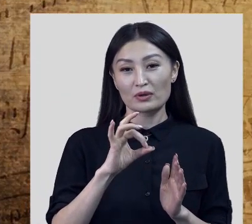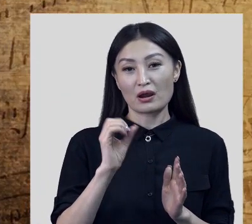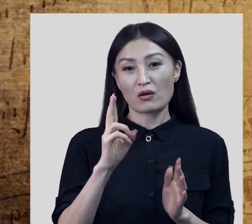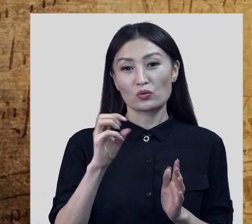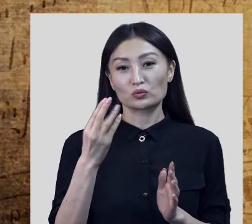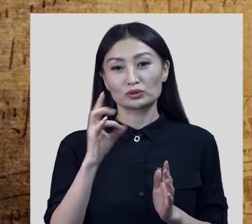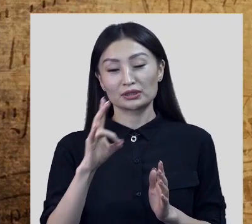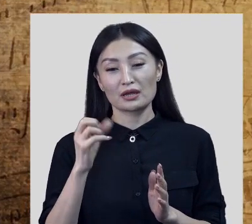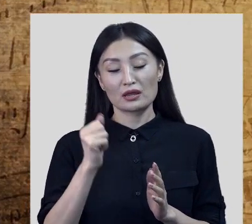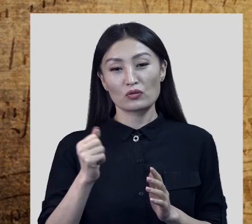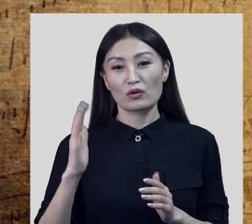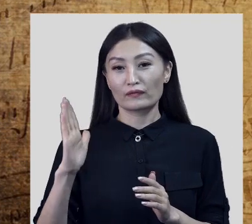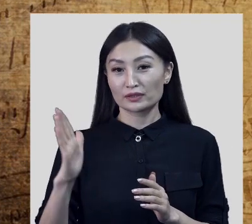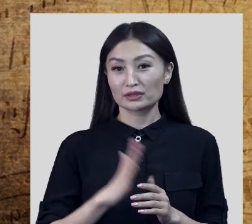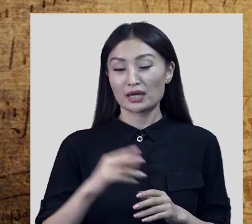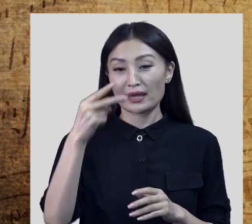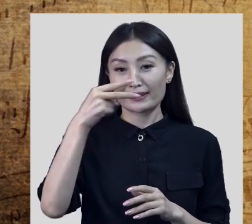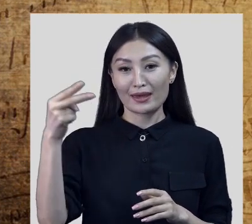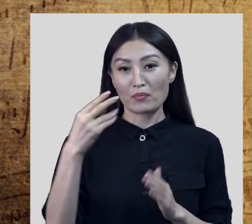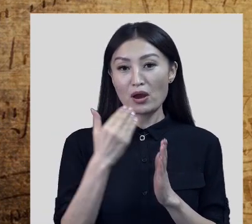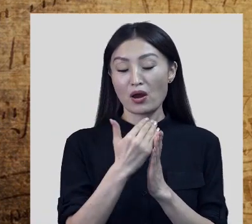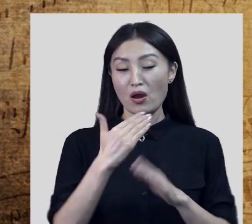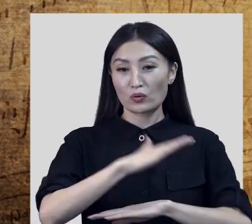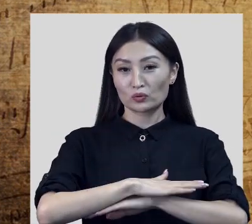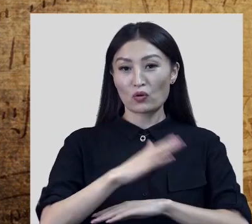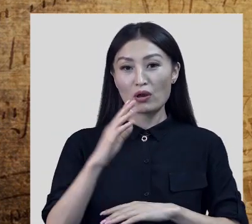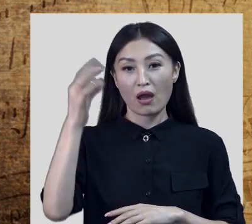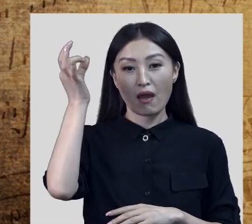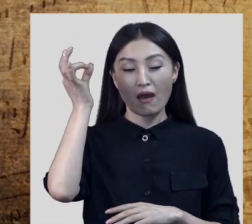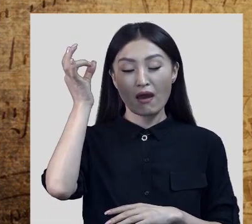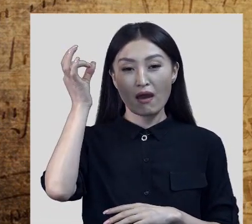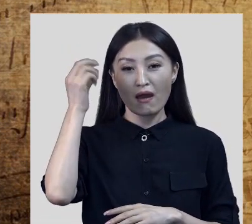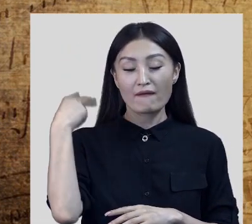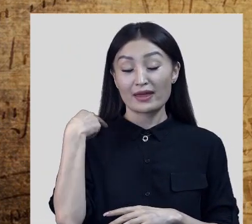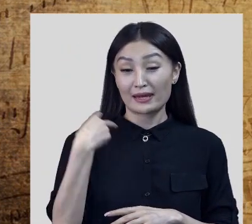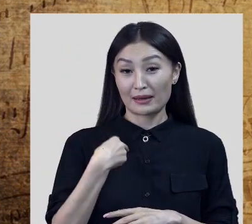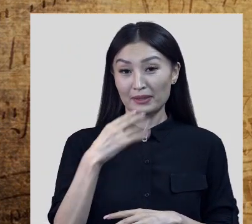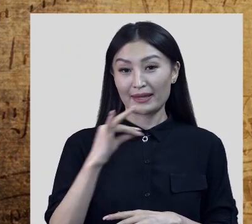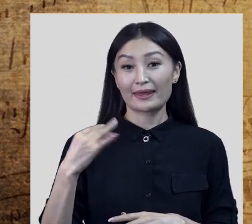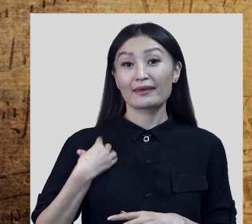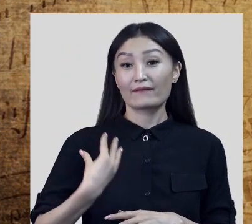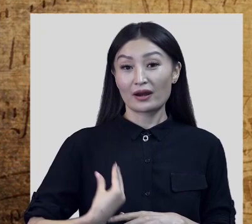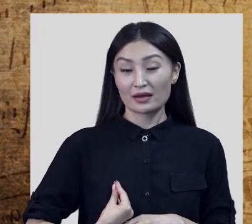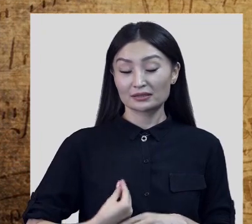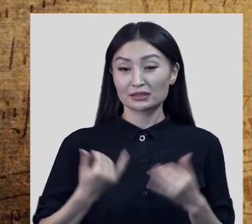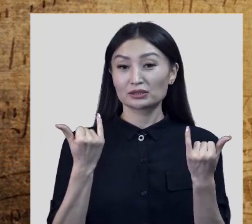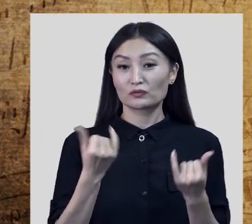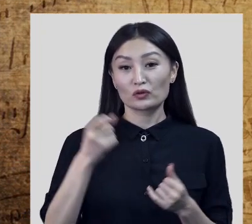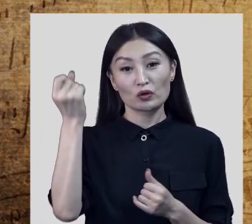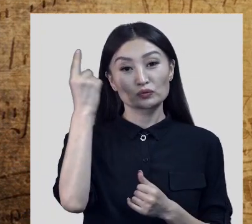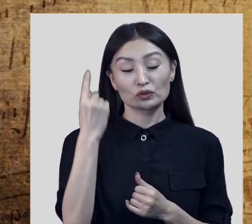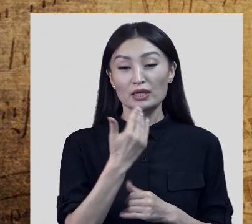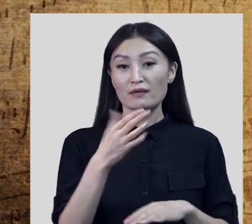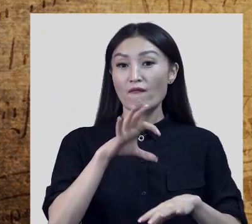словить тема нашего сегодняшнего урока великобритания и франция сегодня на уроке вы узнаете